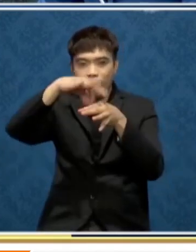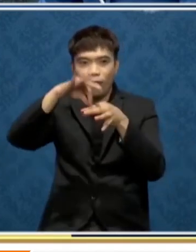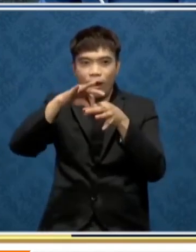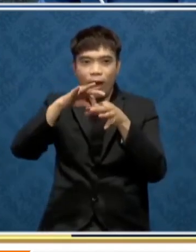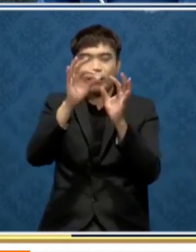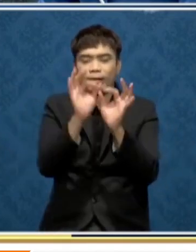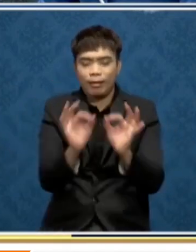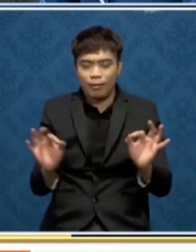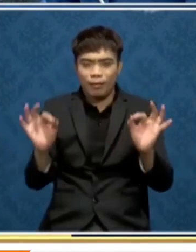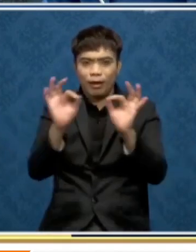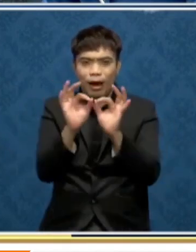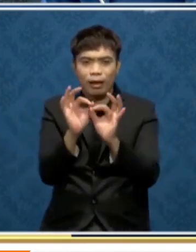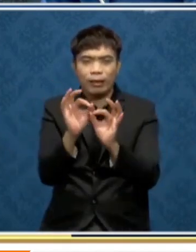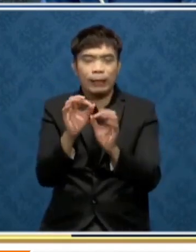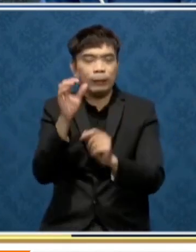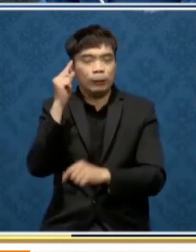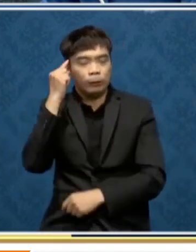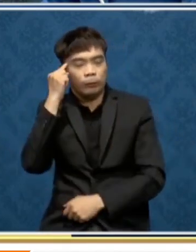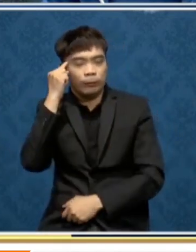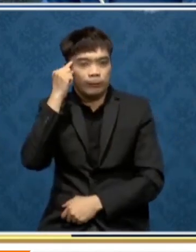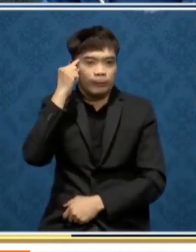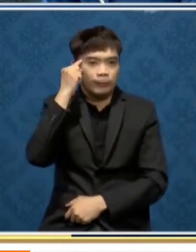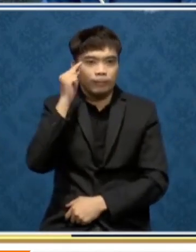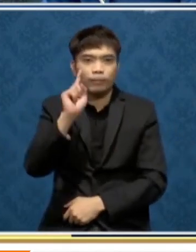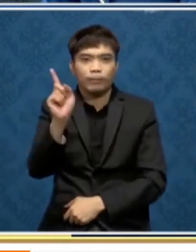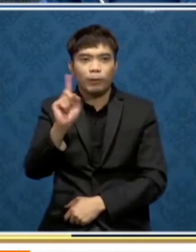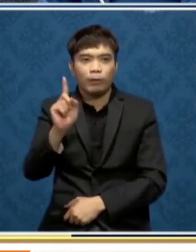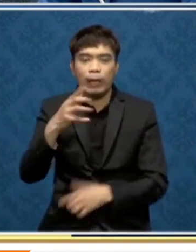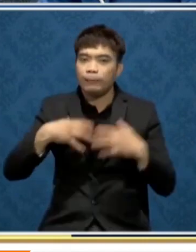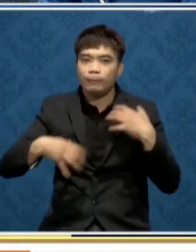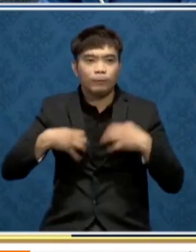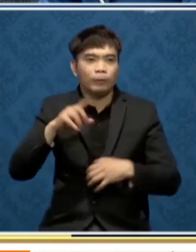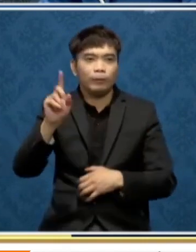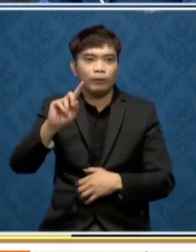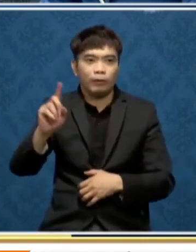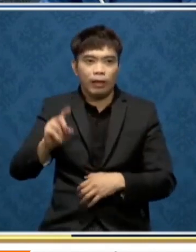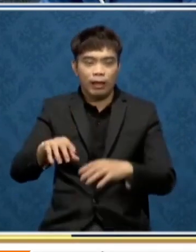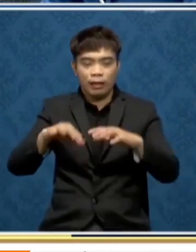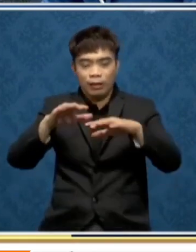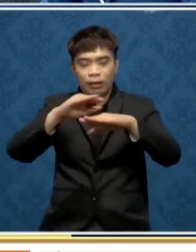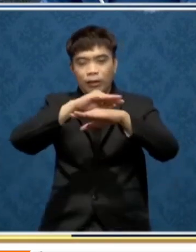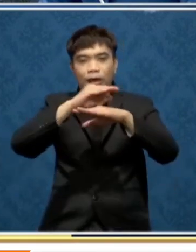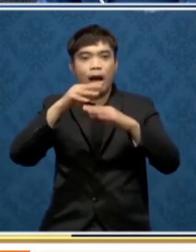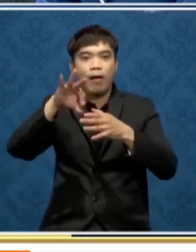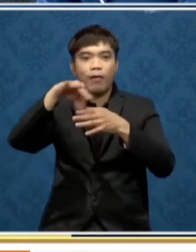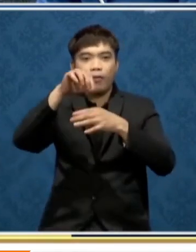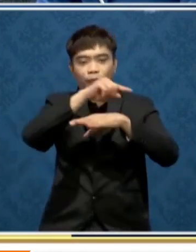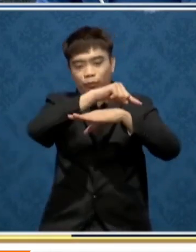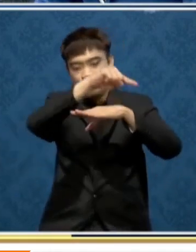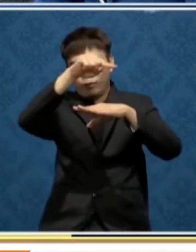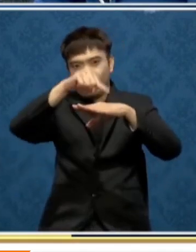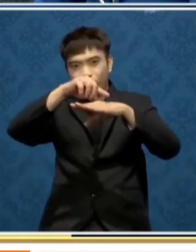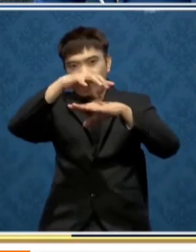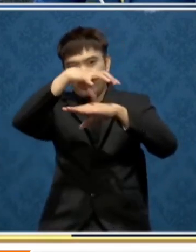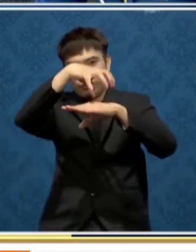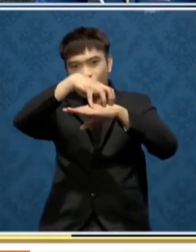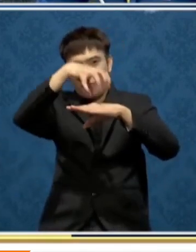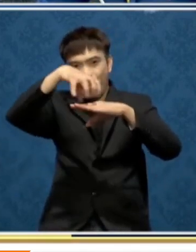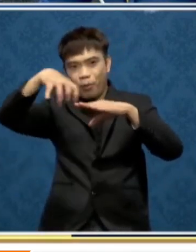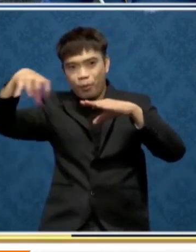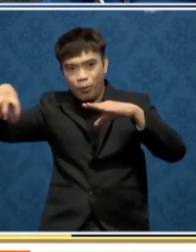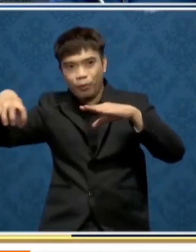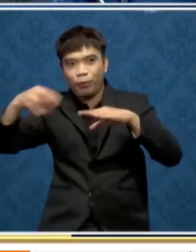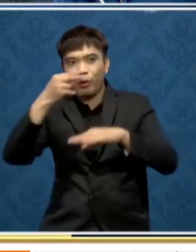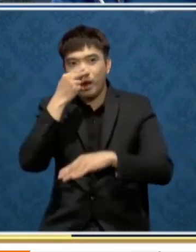ม่สวยนี้นะครับเป็นพื้นที่ที่อยู่ในแผ่นรอยเลื่อนเปลือกโลกนะครับที่มีโอกาสจะเกิดแผ่นดินไหวและการก่อสร้างจากภ